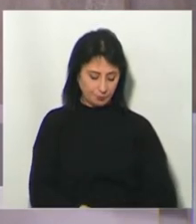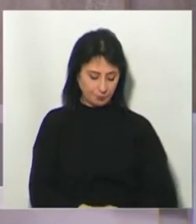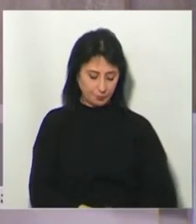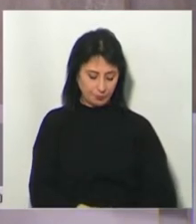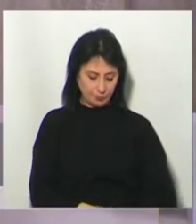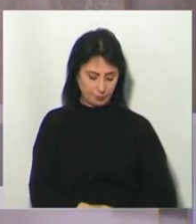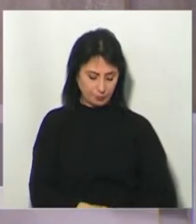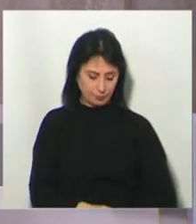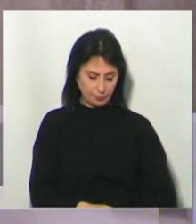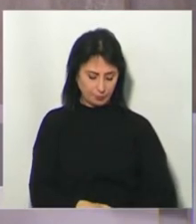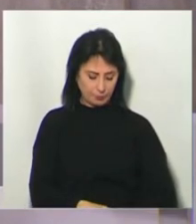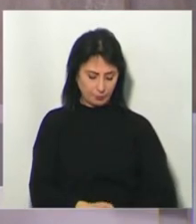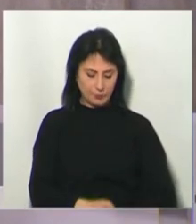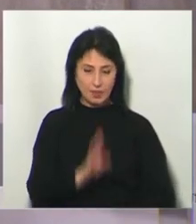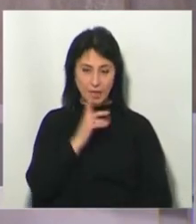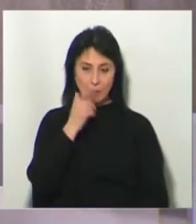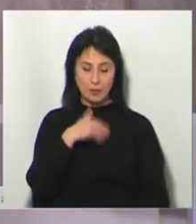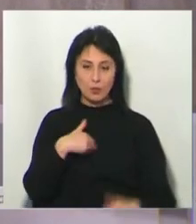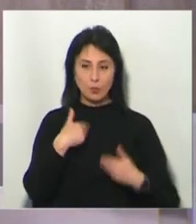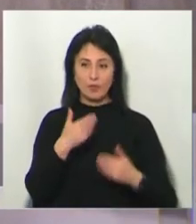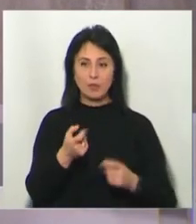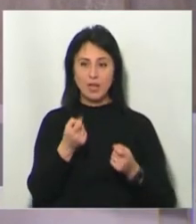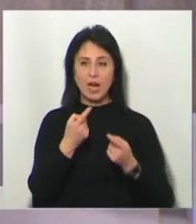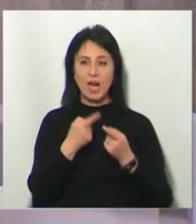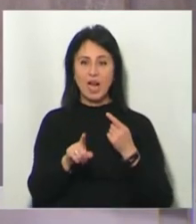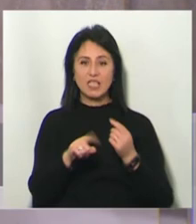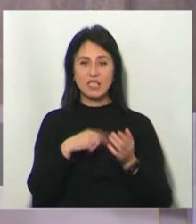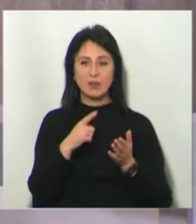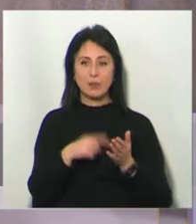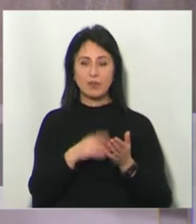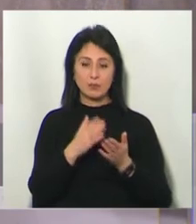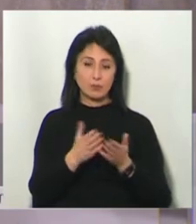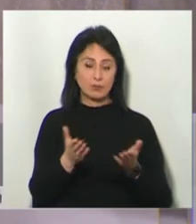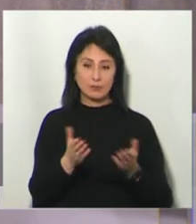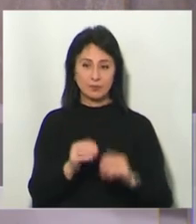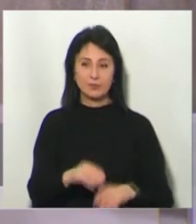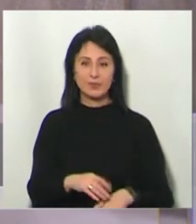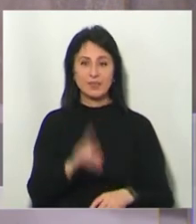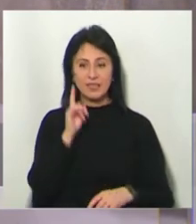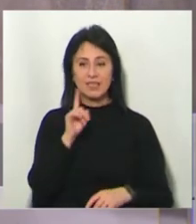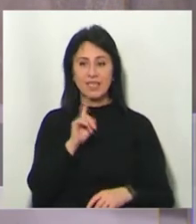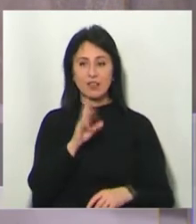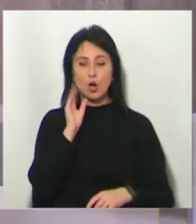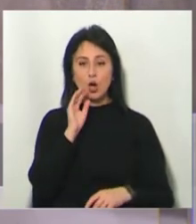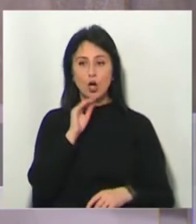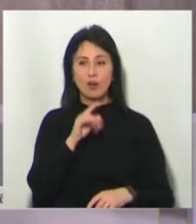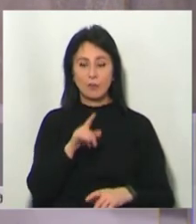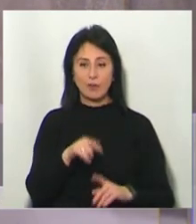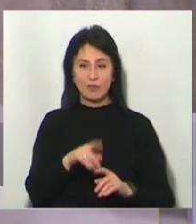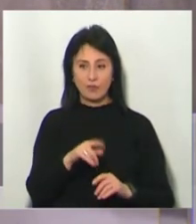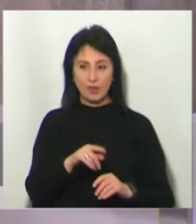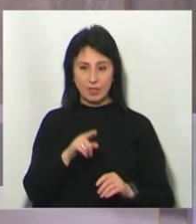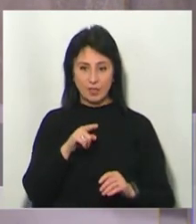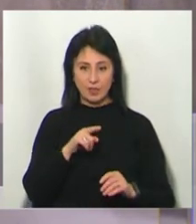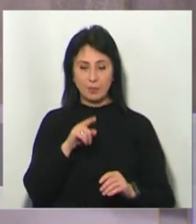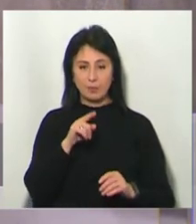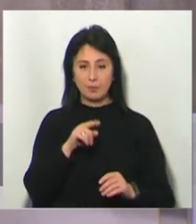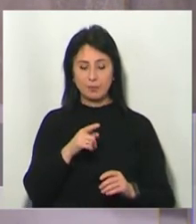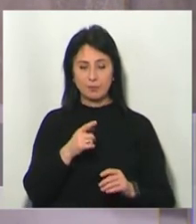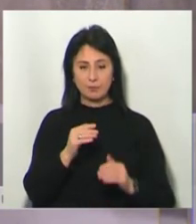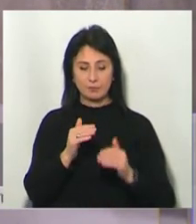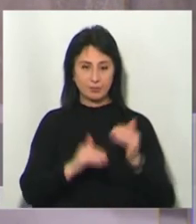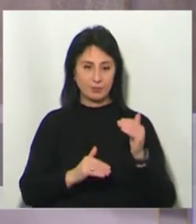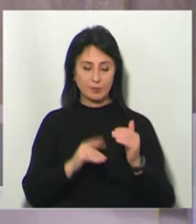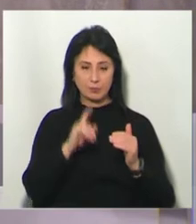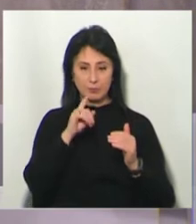გისმენთ. მოგესალმებით, ქალბატონო მარი, ცოტა განსხვავებული კითხვა გვაქვს. კი ბატონო. იცით რა, აი როდესაც იღვა მჟავა ტოტოვანი